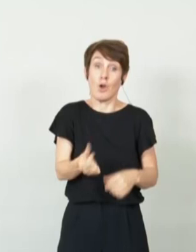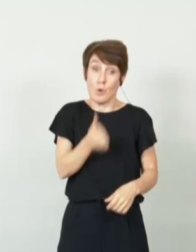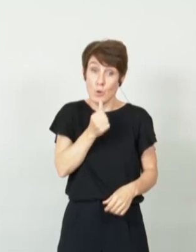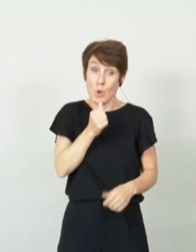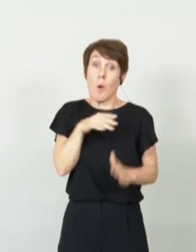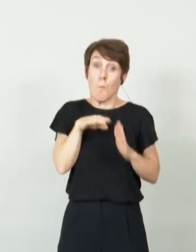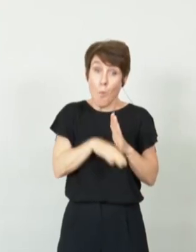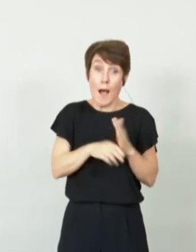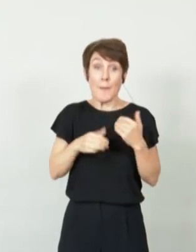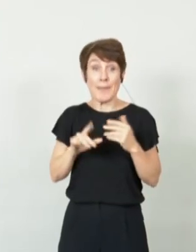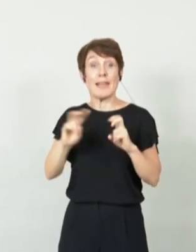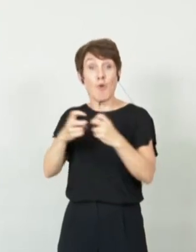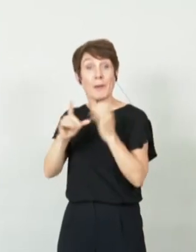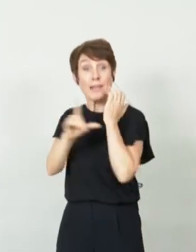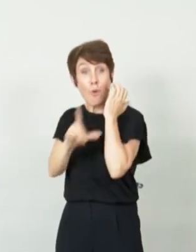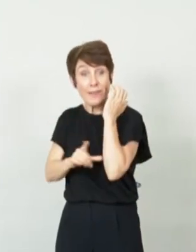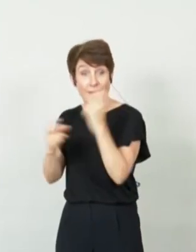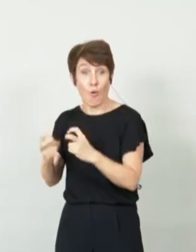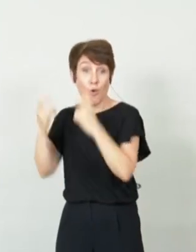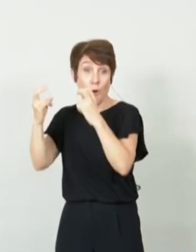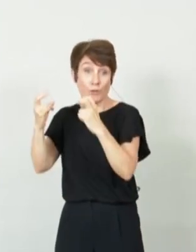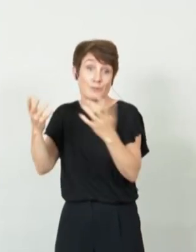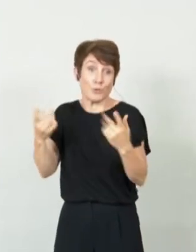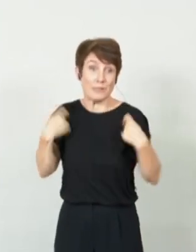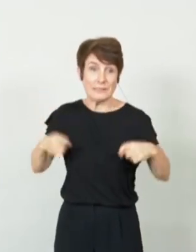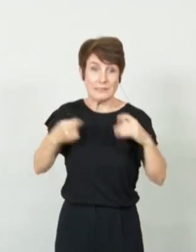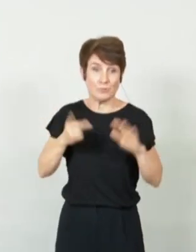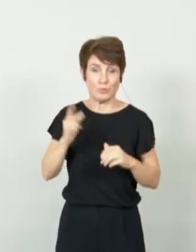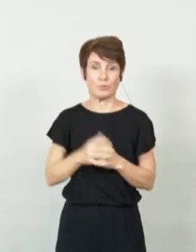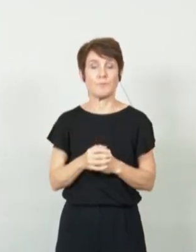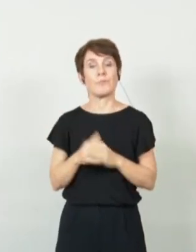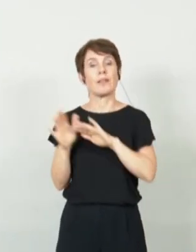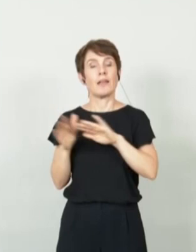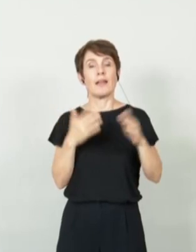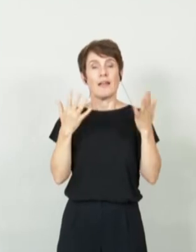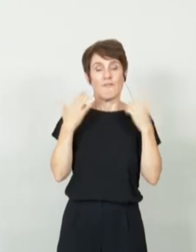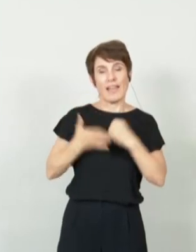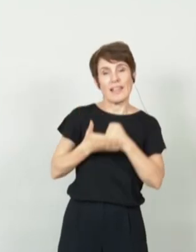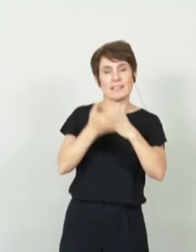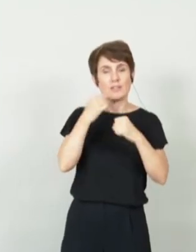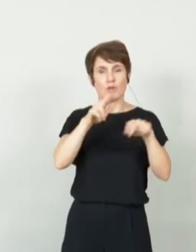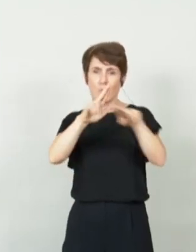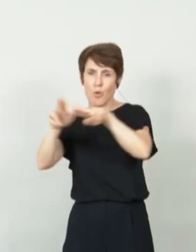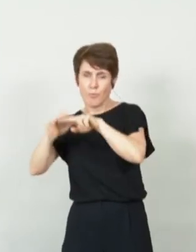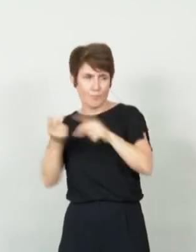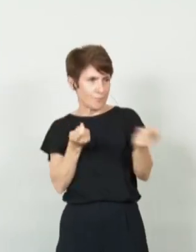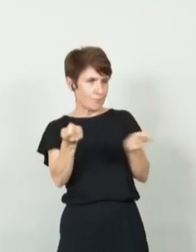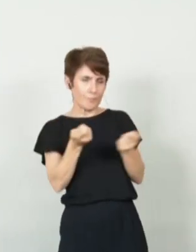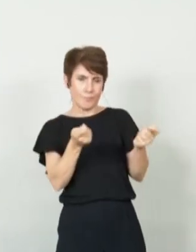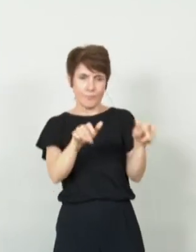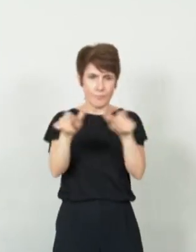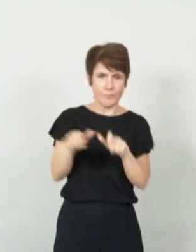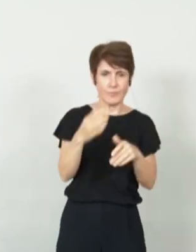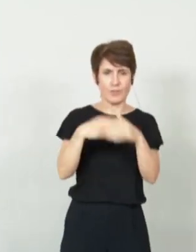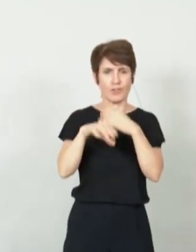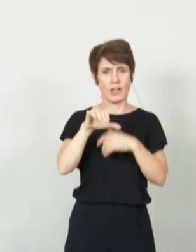prix au litre augmente des frais d'assistance à maîtrise d'ouvrage donc dans le cadre de la